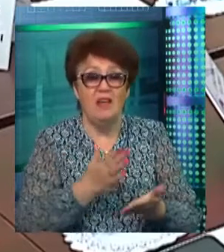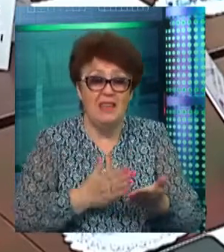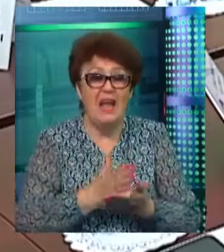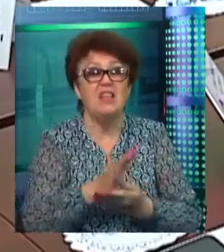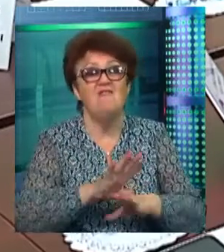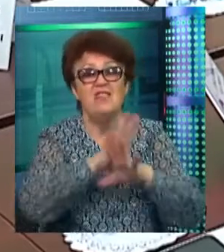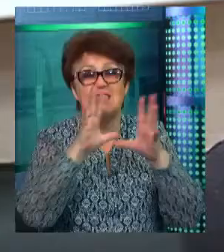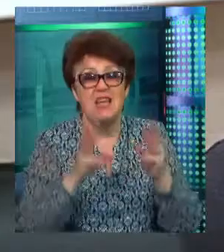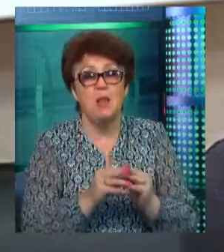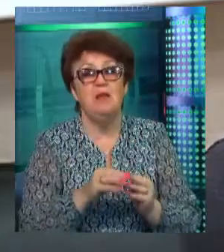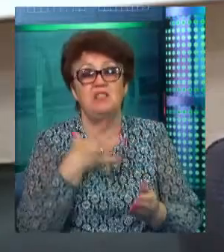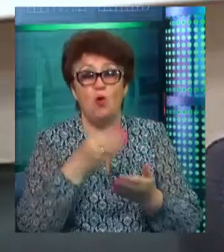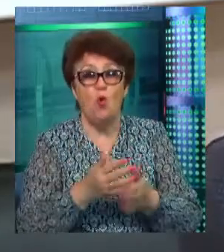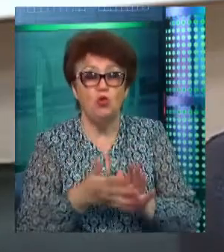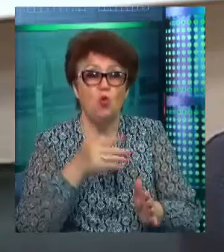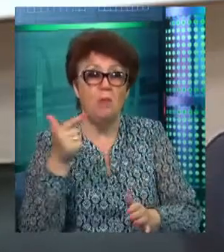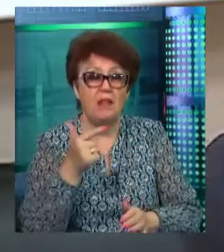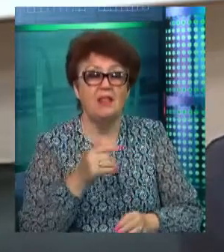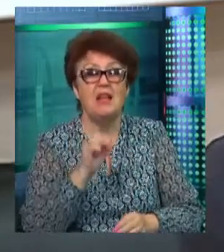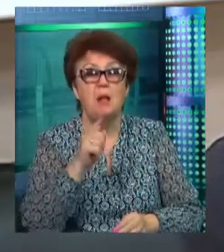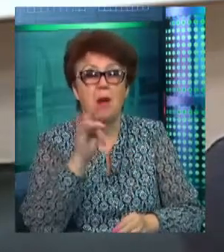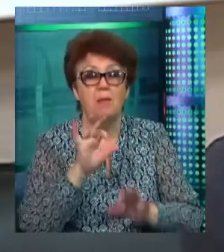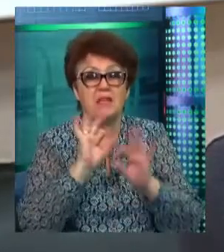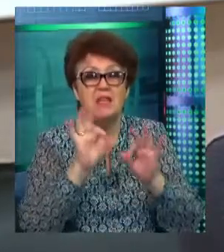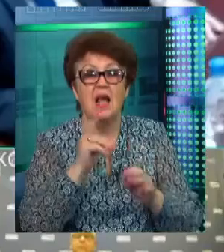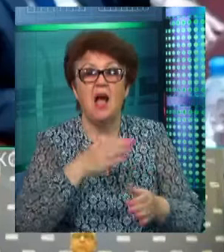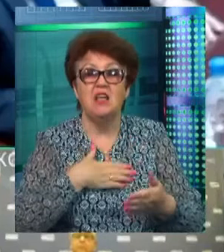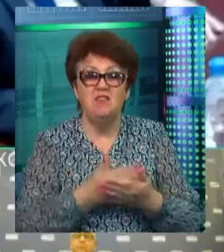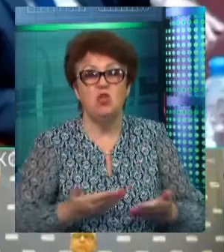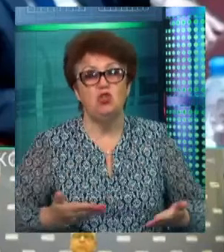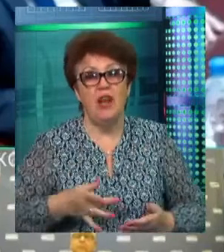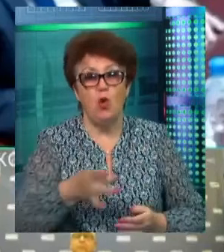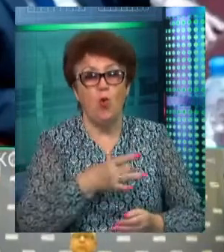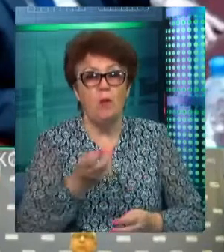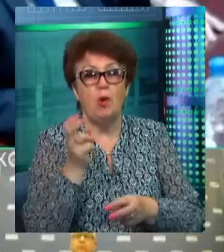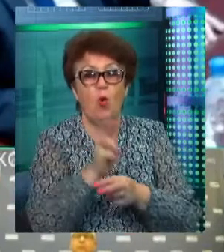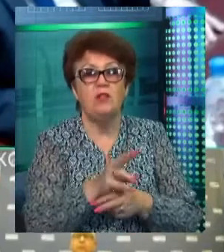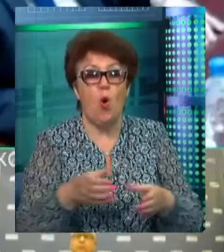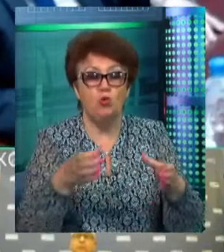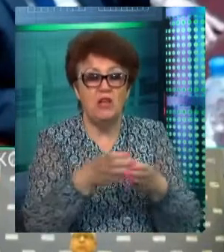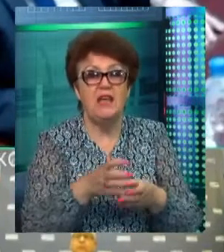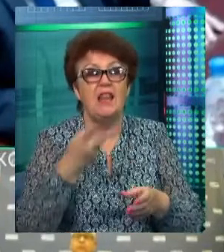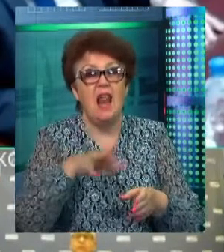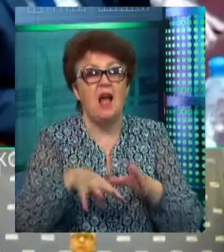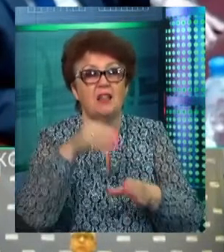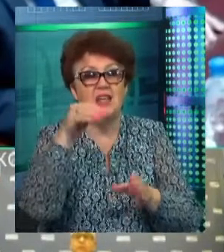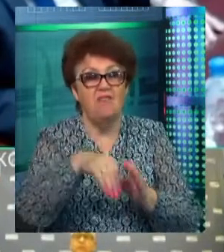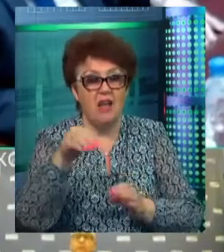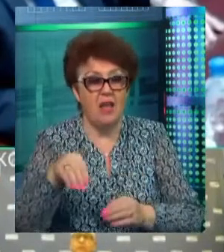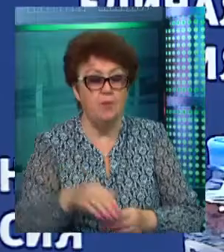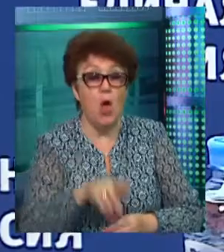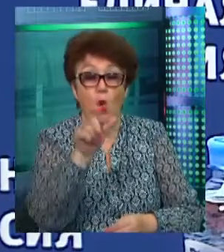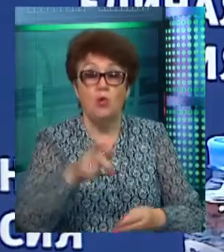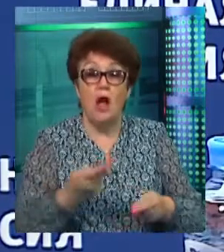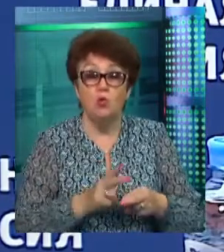в целом в свою очередь губернатор александр богомаз рассказал как активно жители региона приходят на участки для голосования люди которые живут